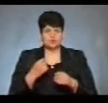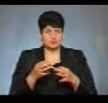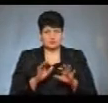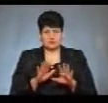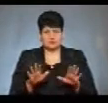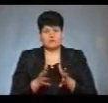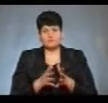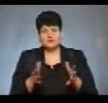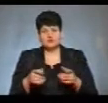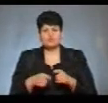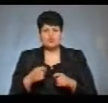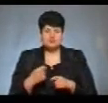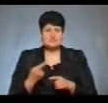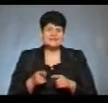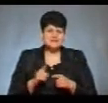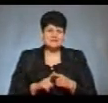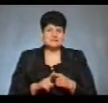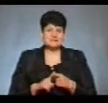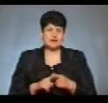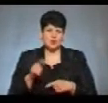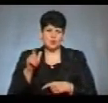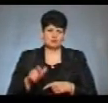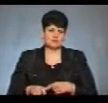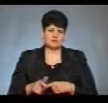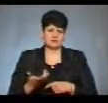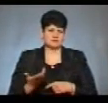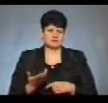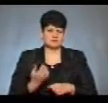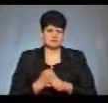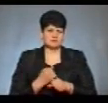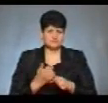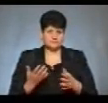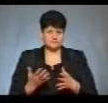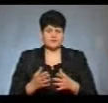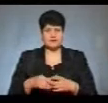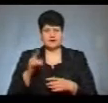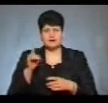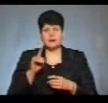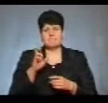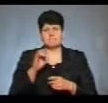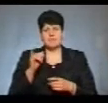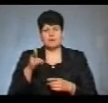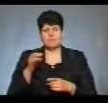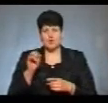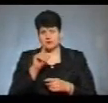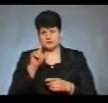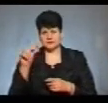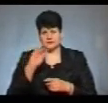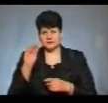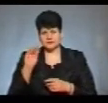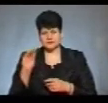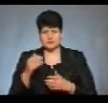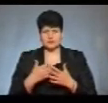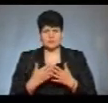Бо тому що більшість порушень – це буває просто людський фактор. Як ми знаємо, що буває на бікборді не зазначено, власне, скажімо,